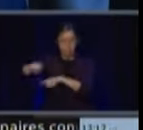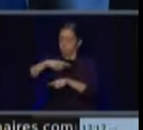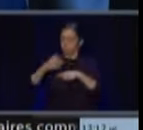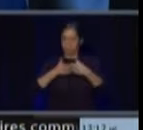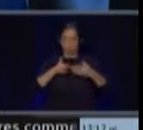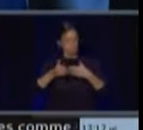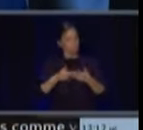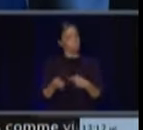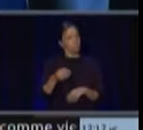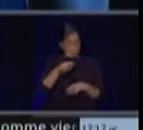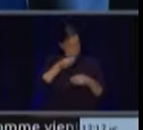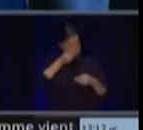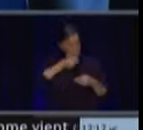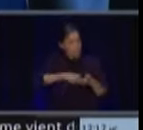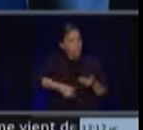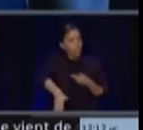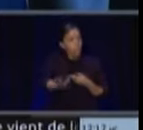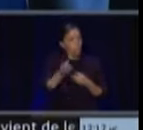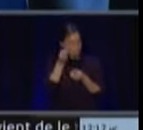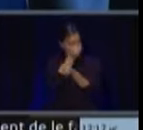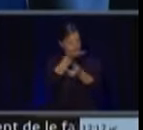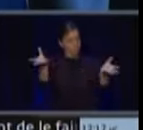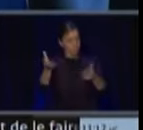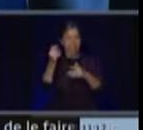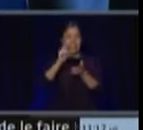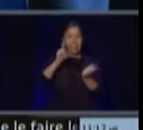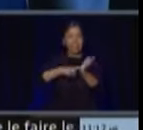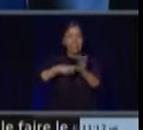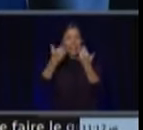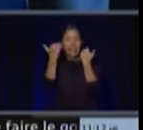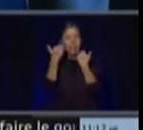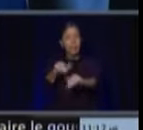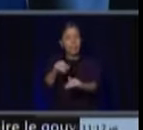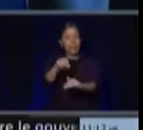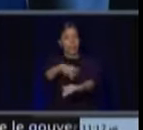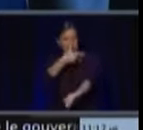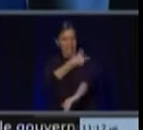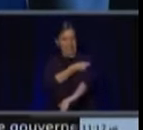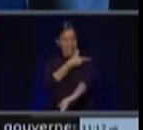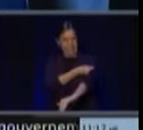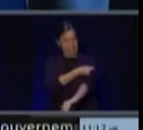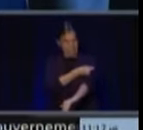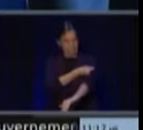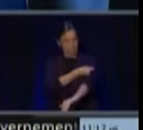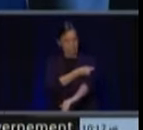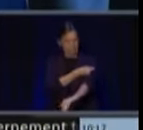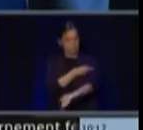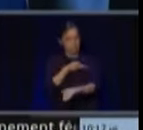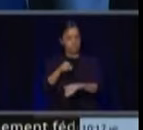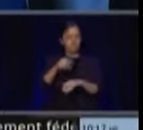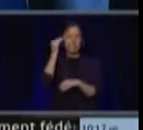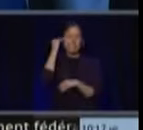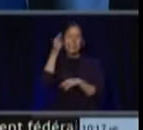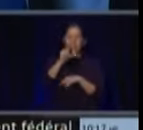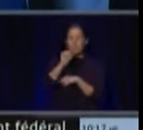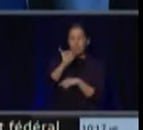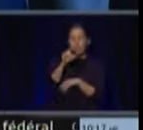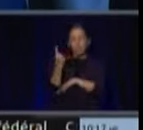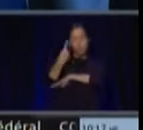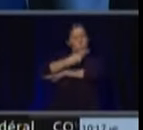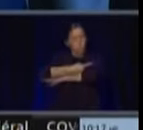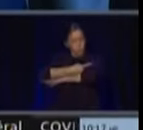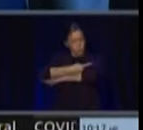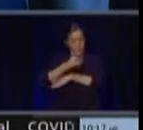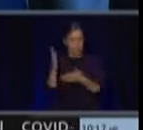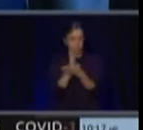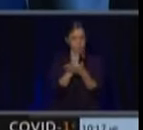reste quelques jours pour vous faire vacciner, parce que si on compte le délai de 24, de 28